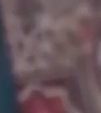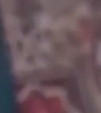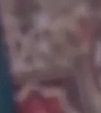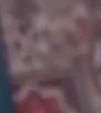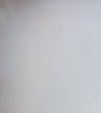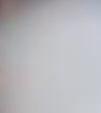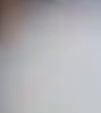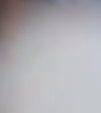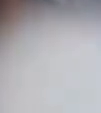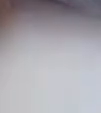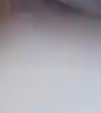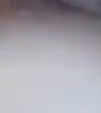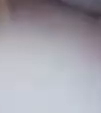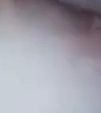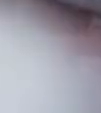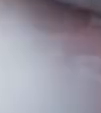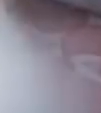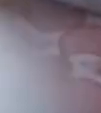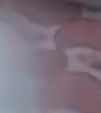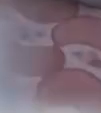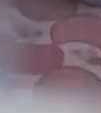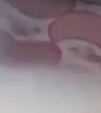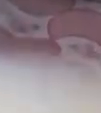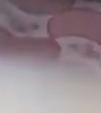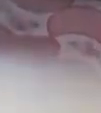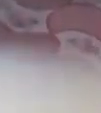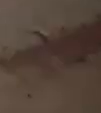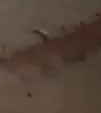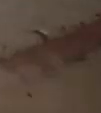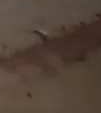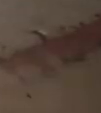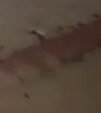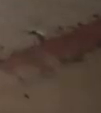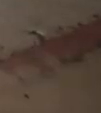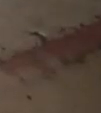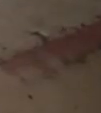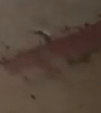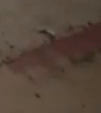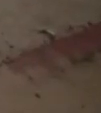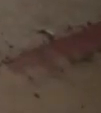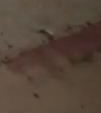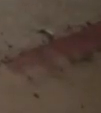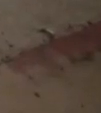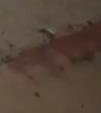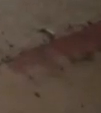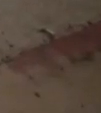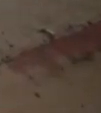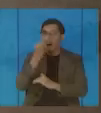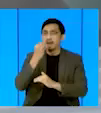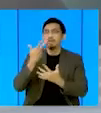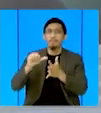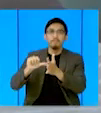di tenda-tenda pengungsian. Mereka juga kini terancam kelaparan karena tidak ada sumber bahan pangan dan juga terbatasnya pasokan bahan pangan